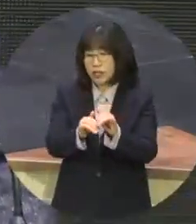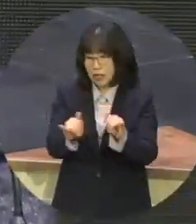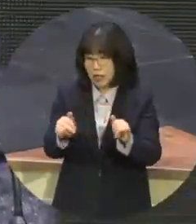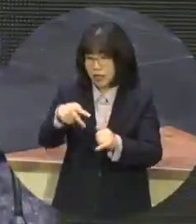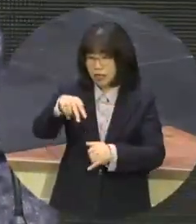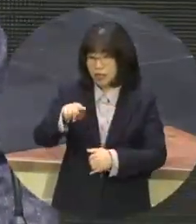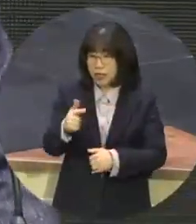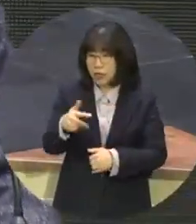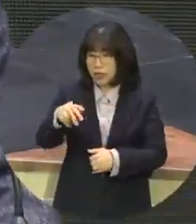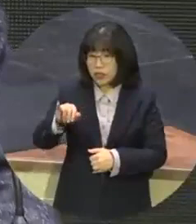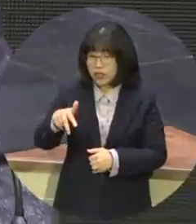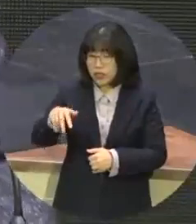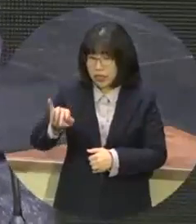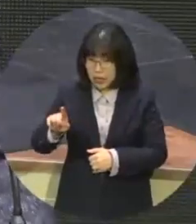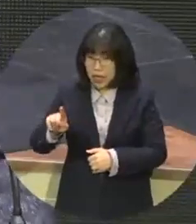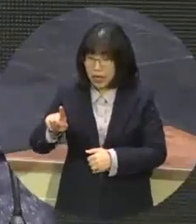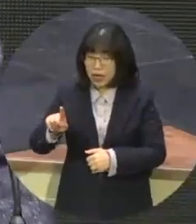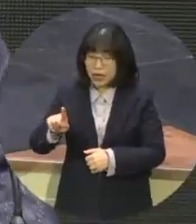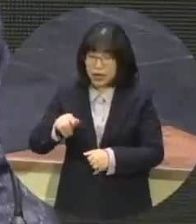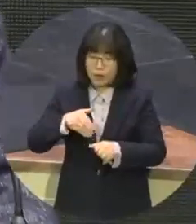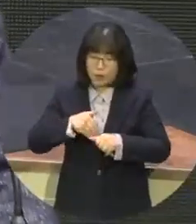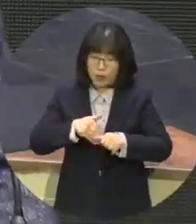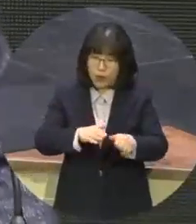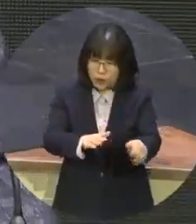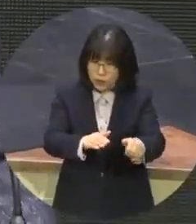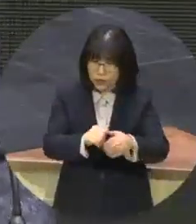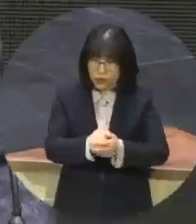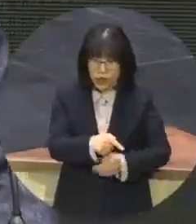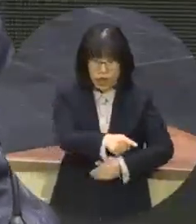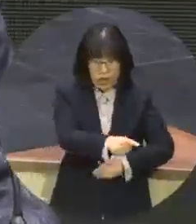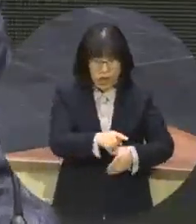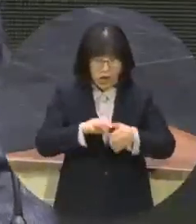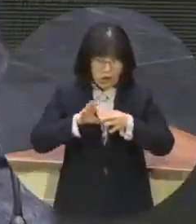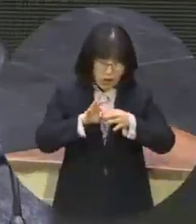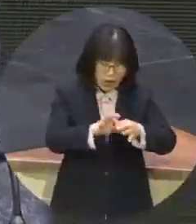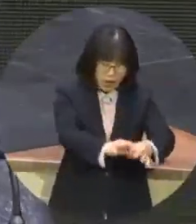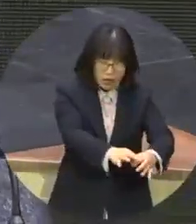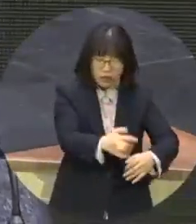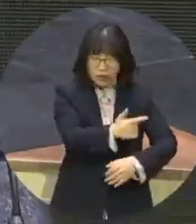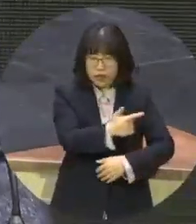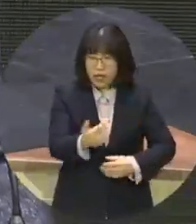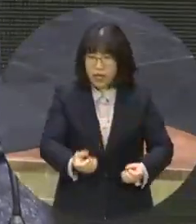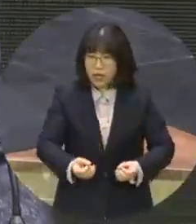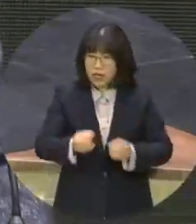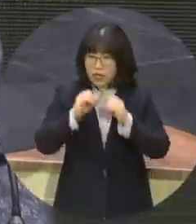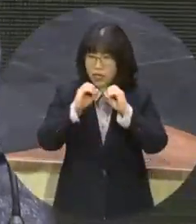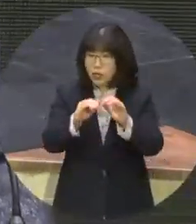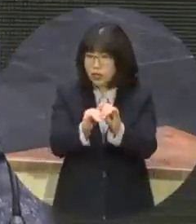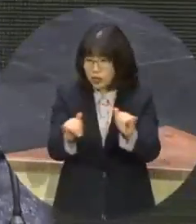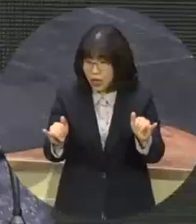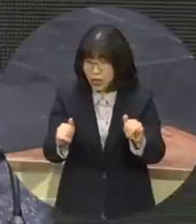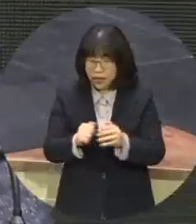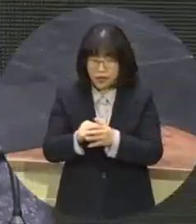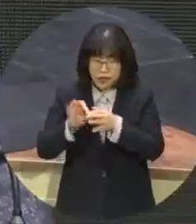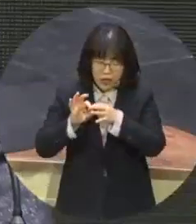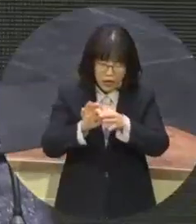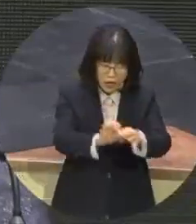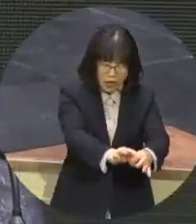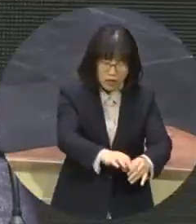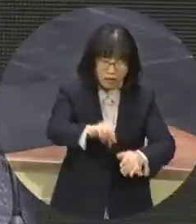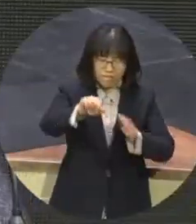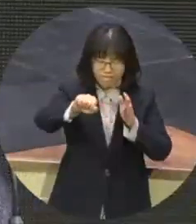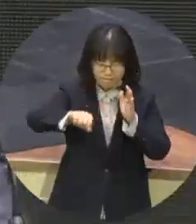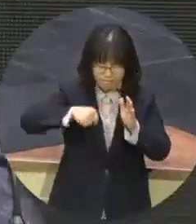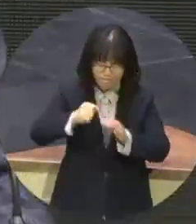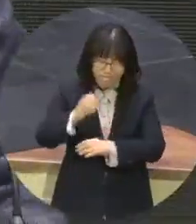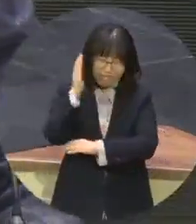보입니까? 영이신데. 선지자. 세워가지고 대선지자, 소선지자 세워서 아무리 말을 해도 말을